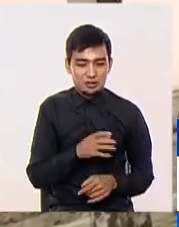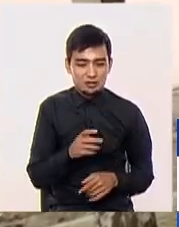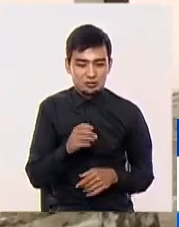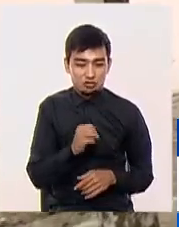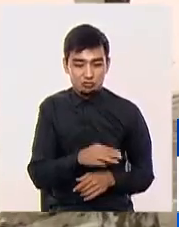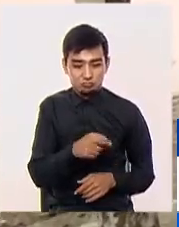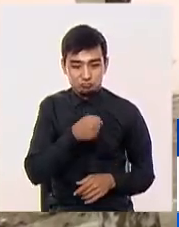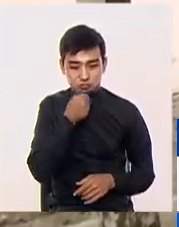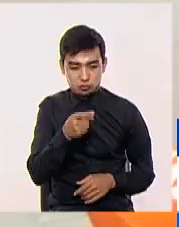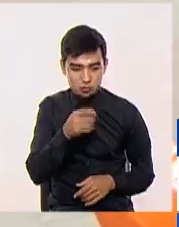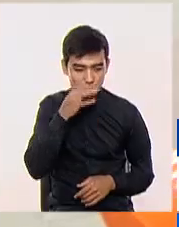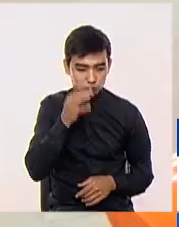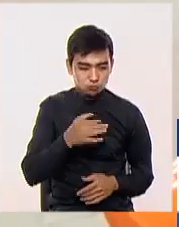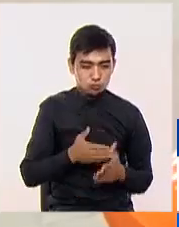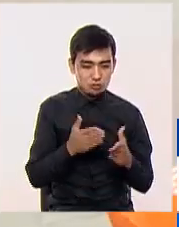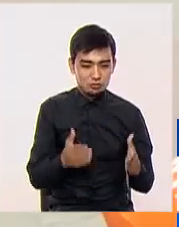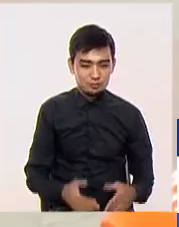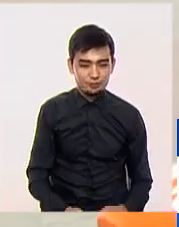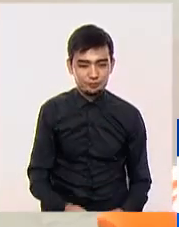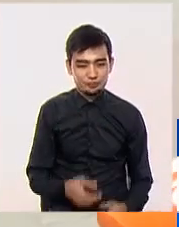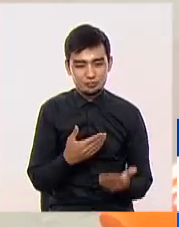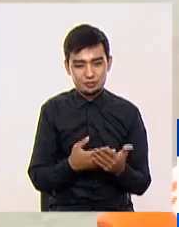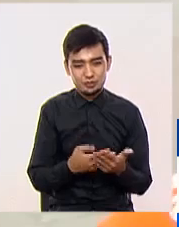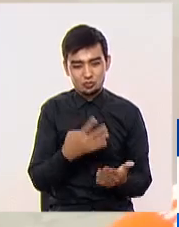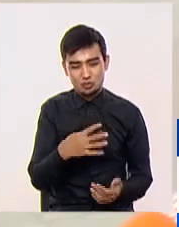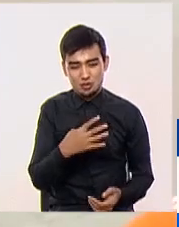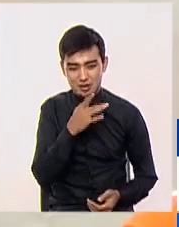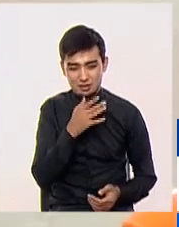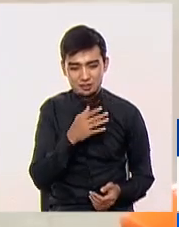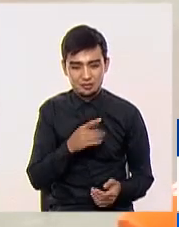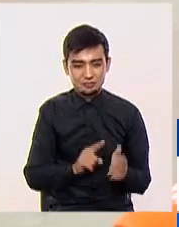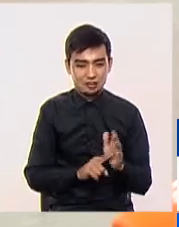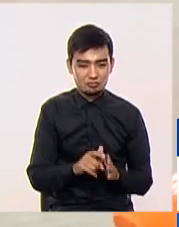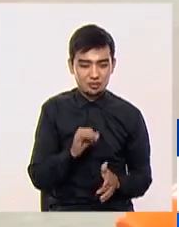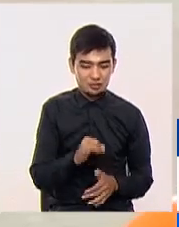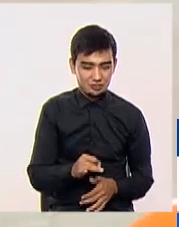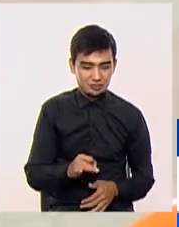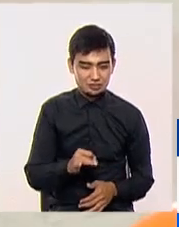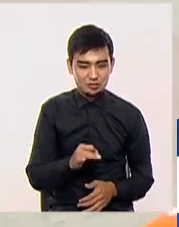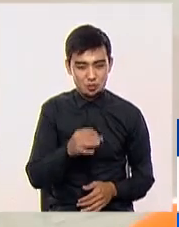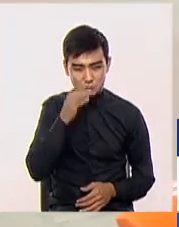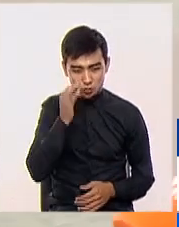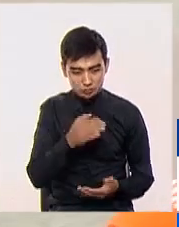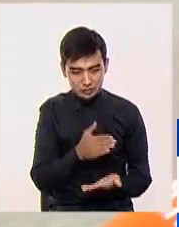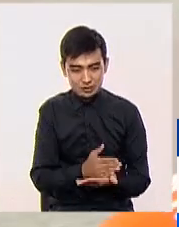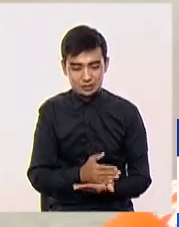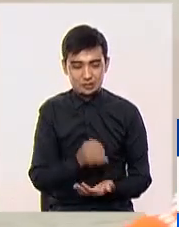старше человек, тем у него больше опыта. Для меня это в районе 40 лет, что уже и опыт, и